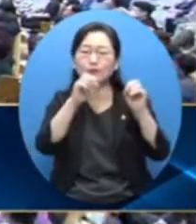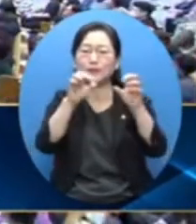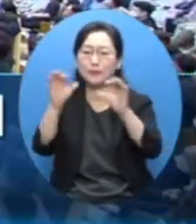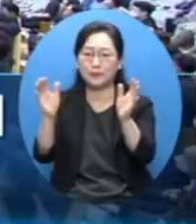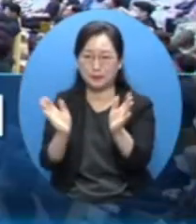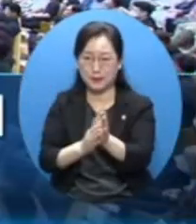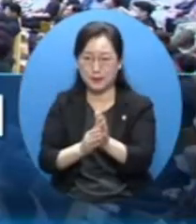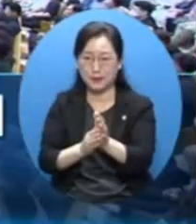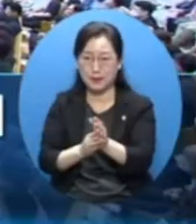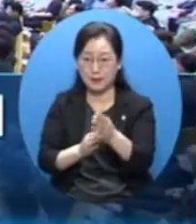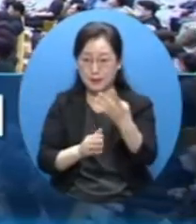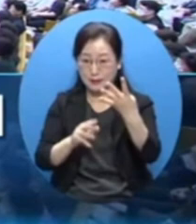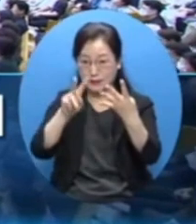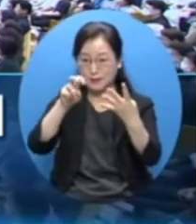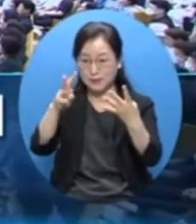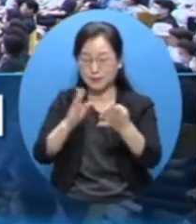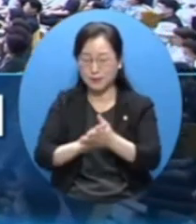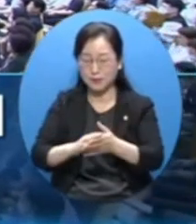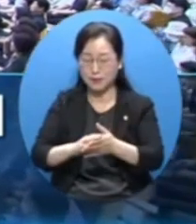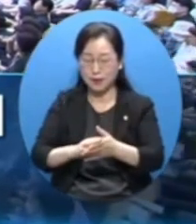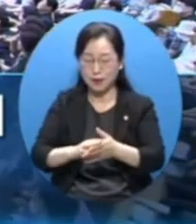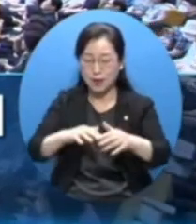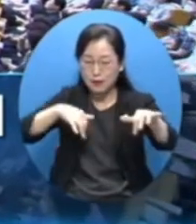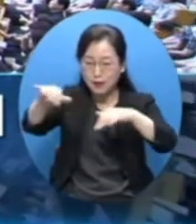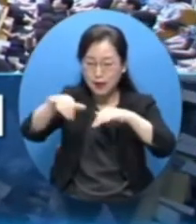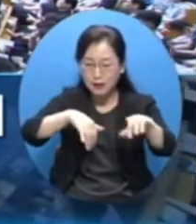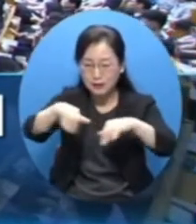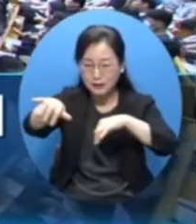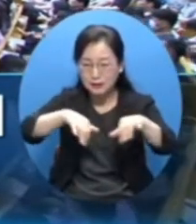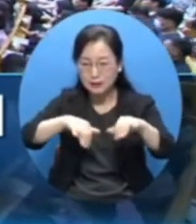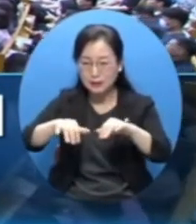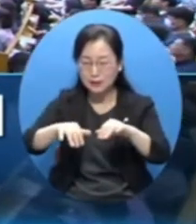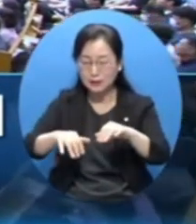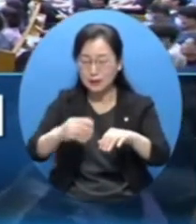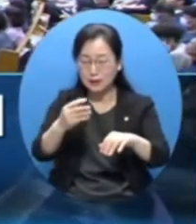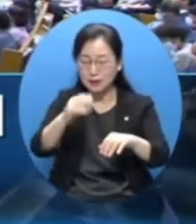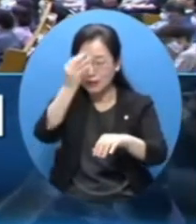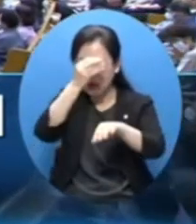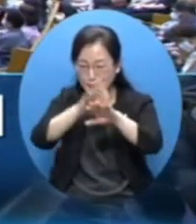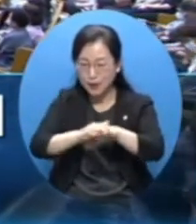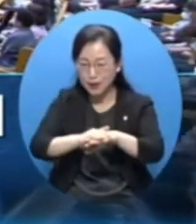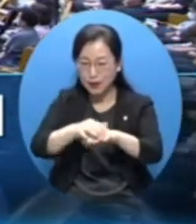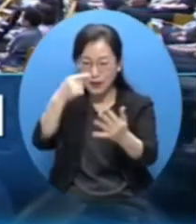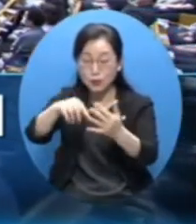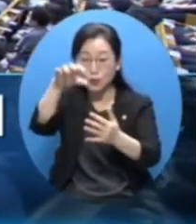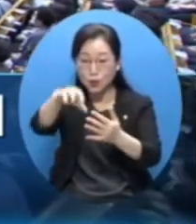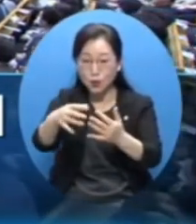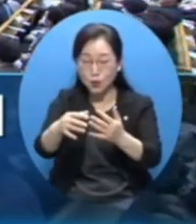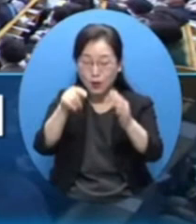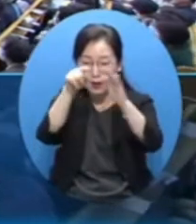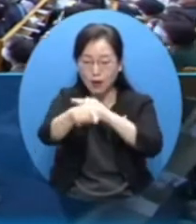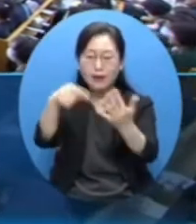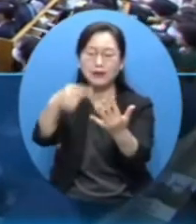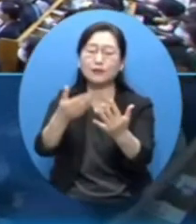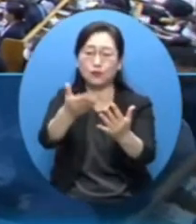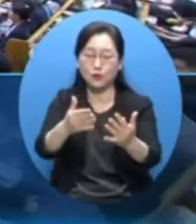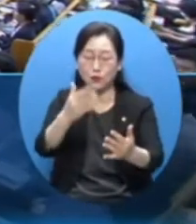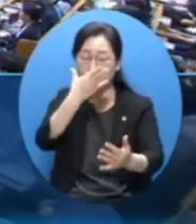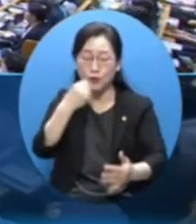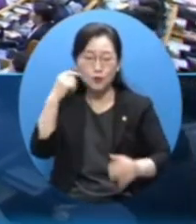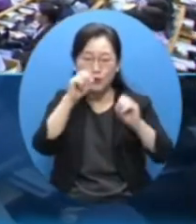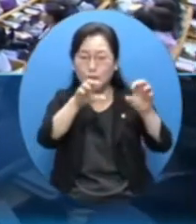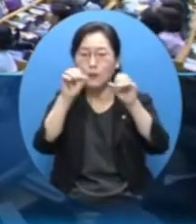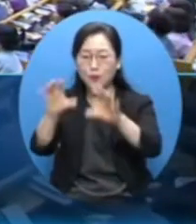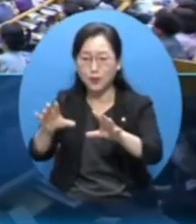3절에 말씀합니다 예수께서 온 갈릴리에 돌아다니사 그들의 회당에서 가르치시며 천국 범을 전파하시며